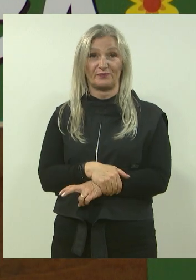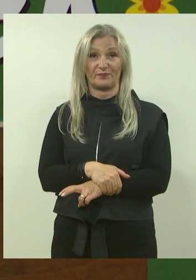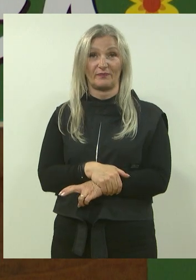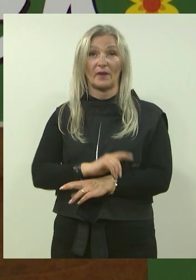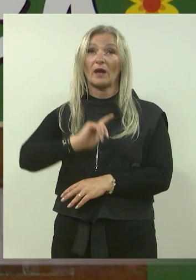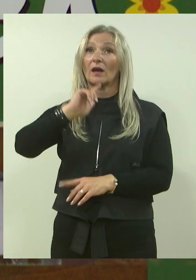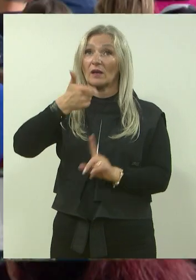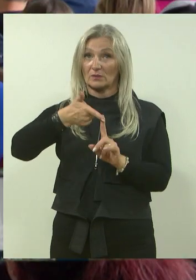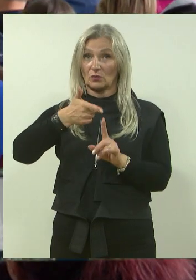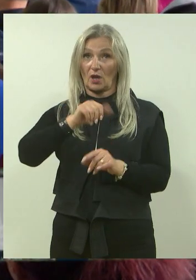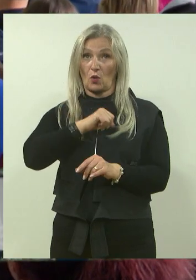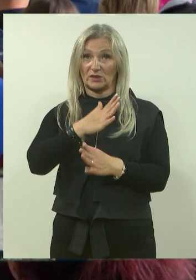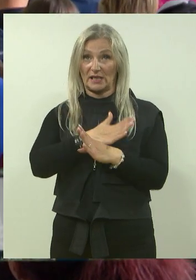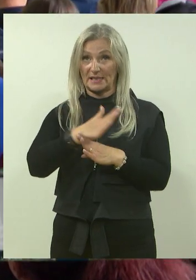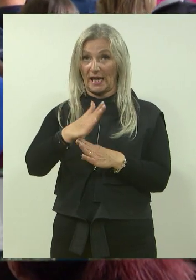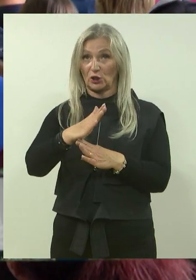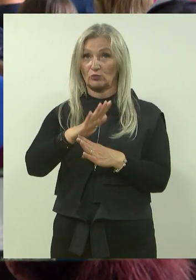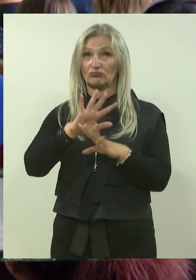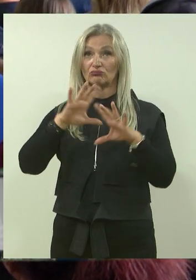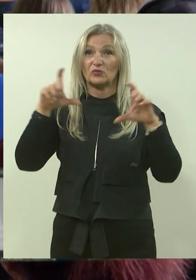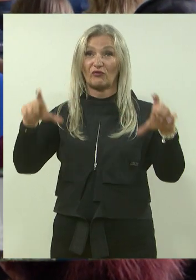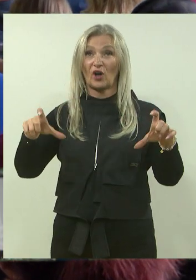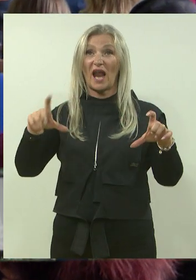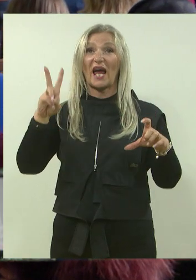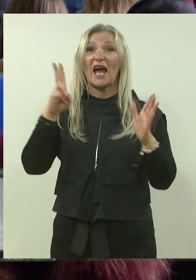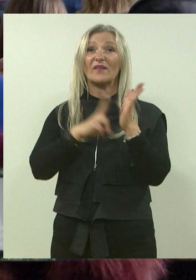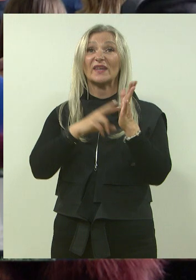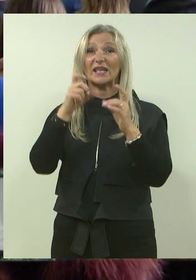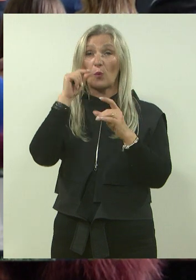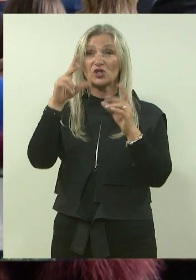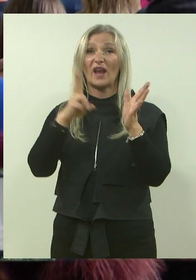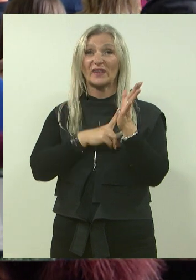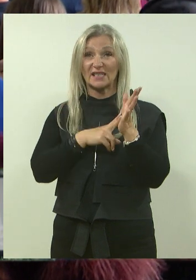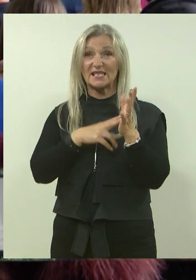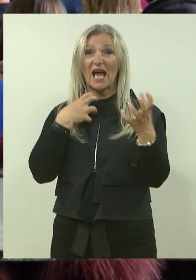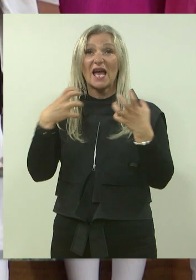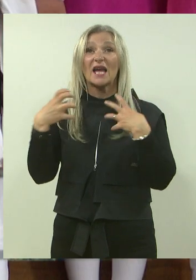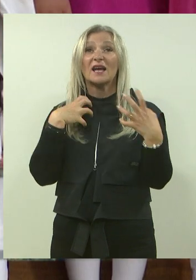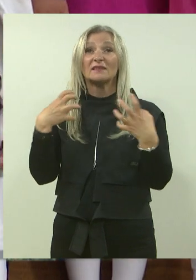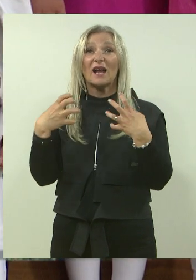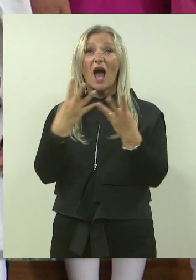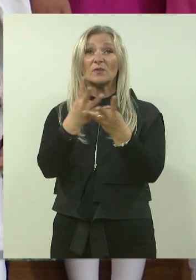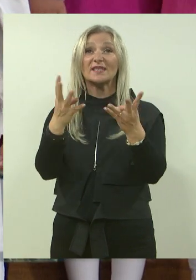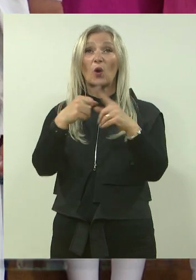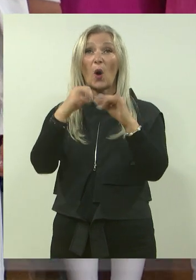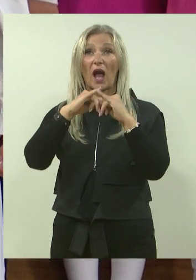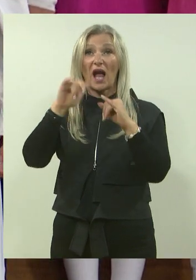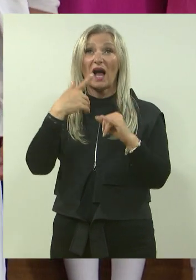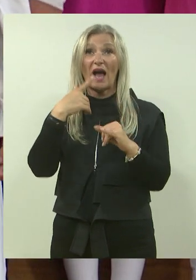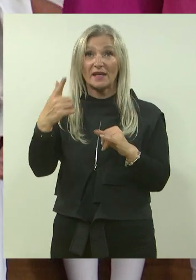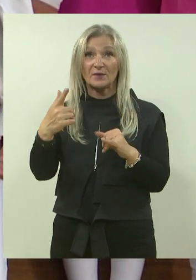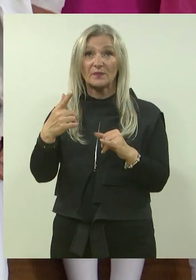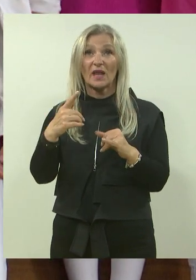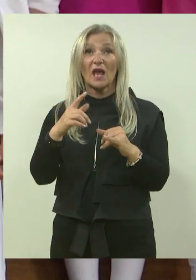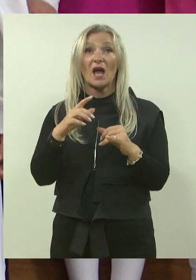Već drugu godinu za redom pred punom dvoranom u zgradi općine Vinica najmlađi su pokazali svoje umijeće u dramskom stvaralaštvu na kajkavskom jeziku, a u